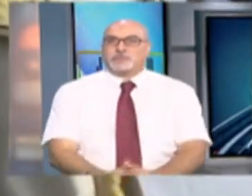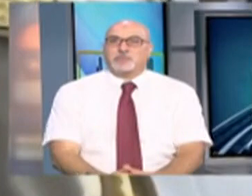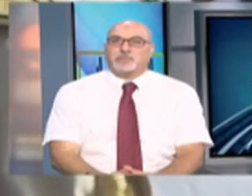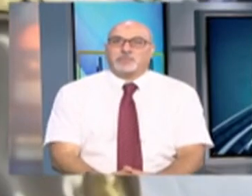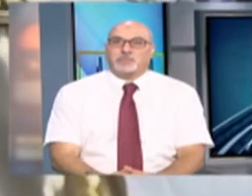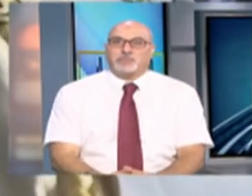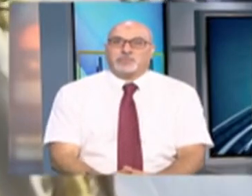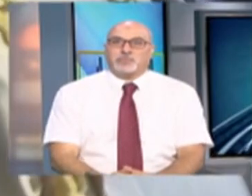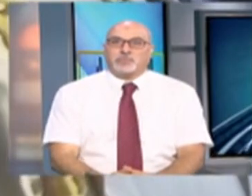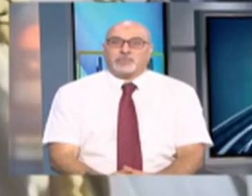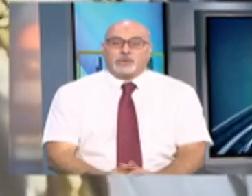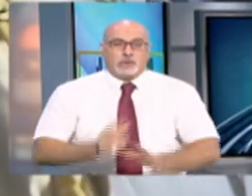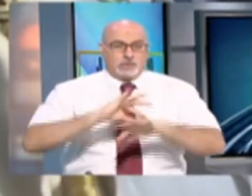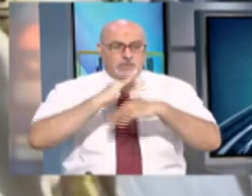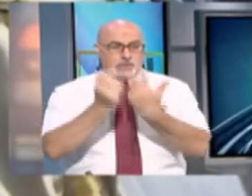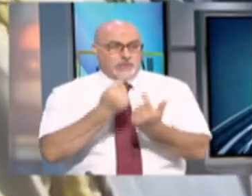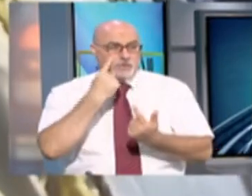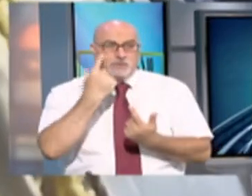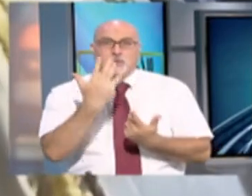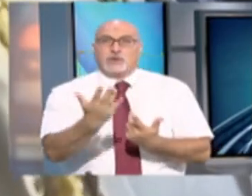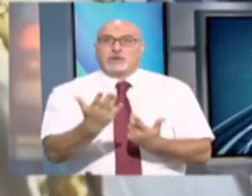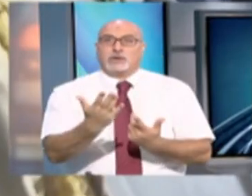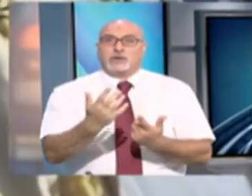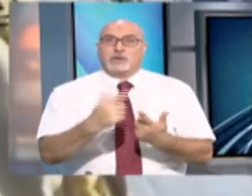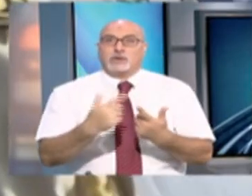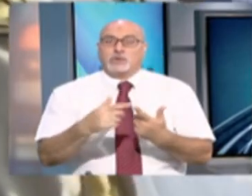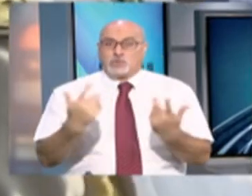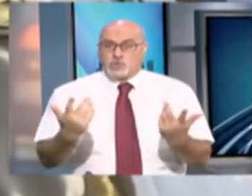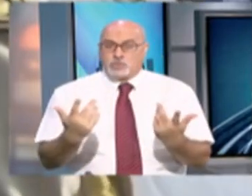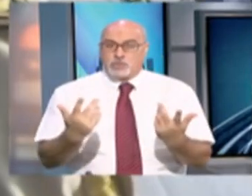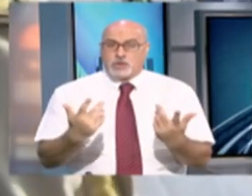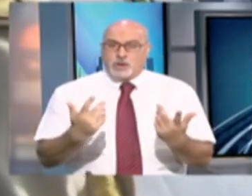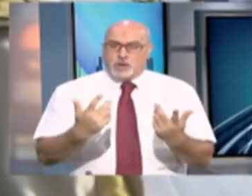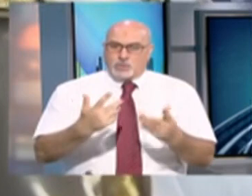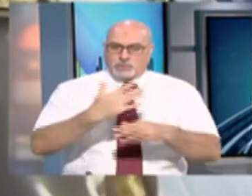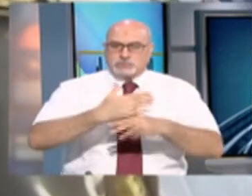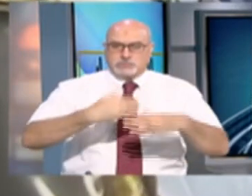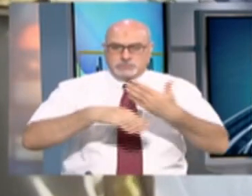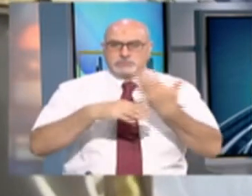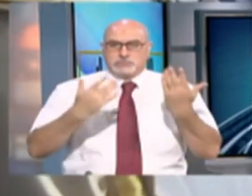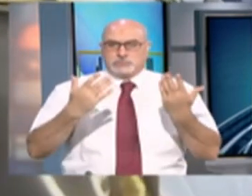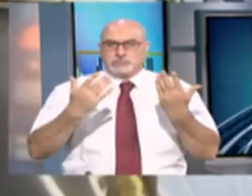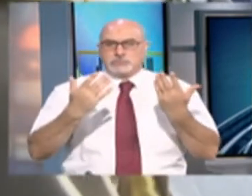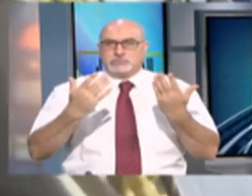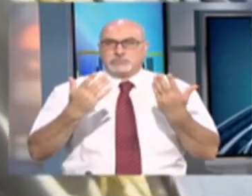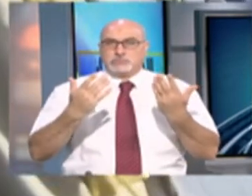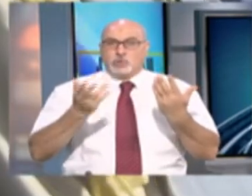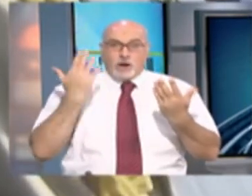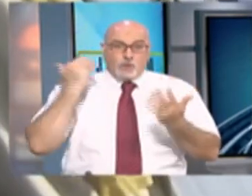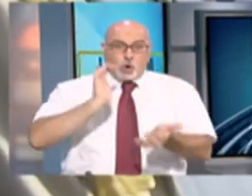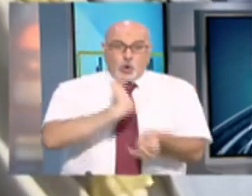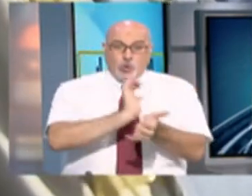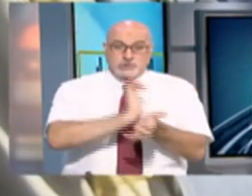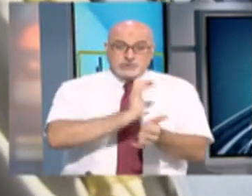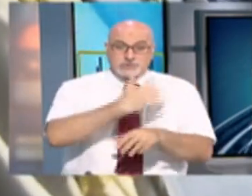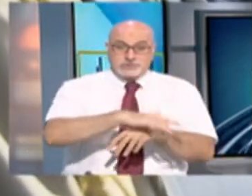كاع الشيء اللي شفناه روعه ومعجزه في نفس الوقت، يعني نظرا للتاخر اللي كنا فيه واستدراك التاخر الى